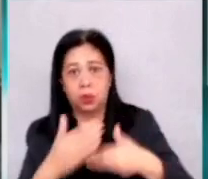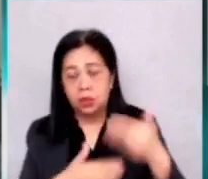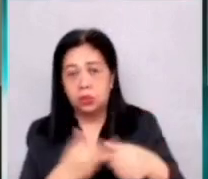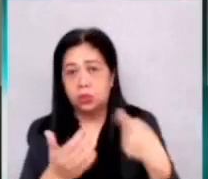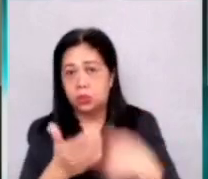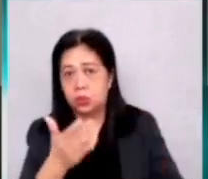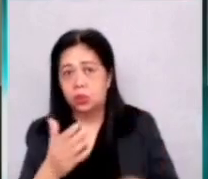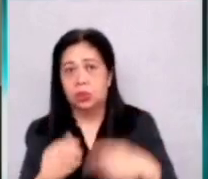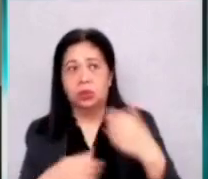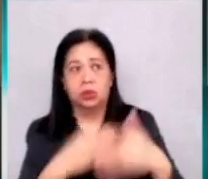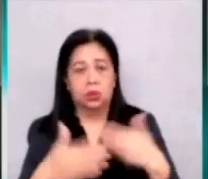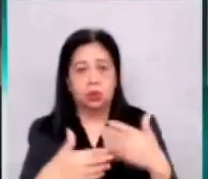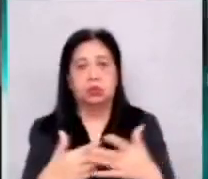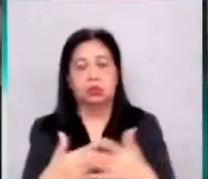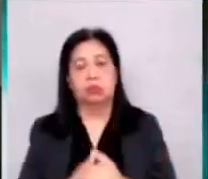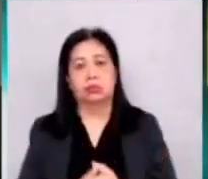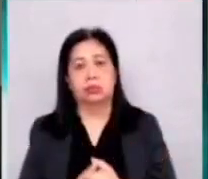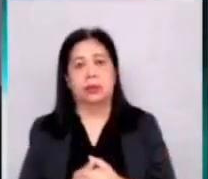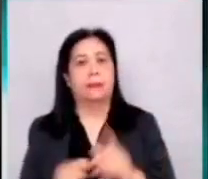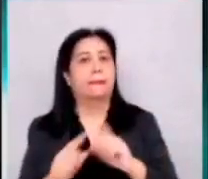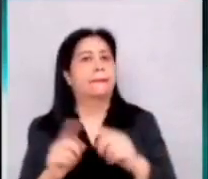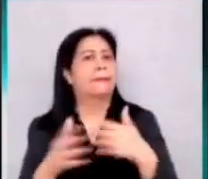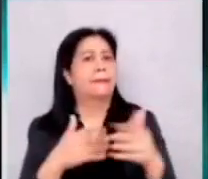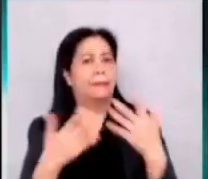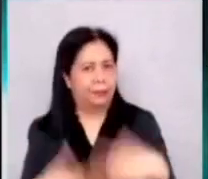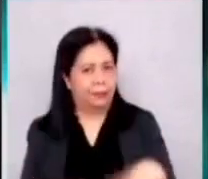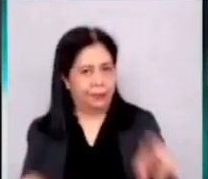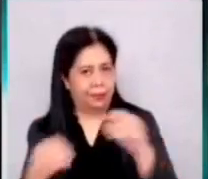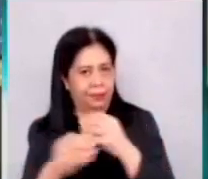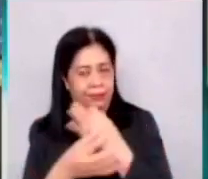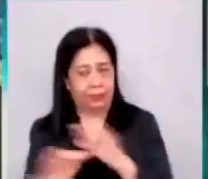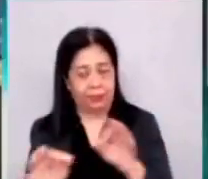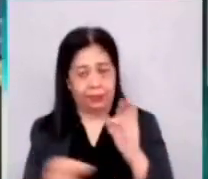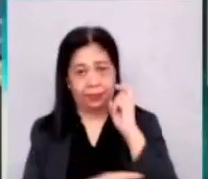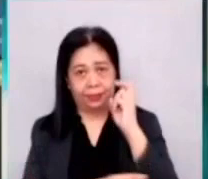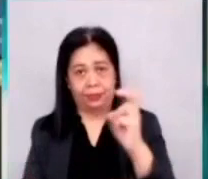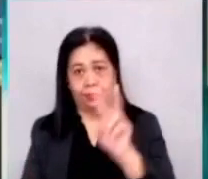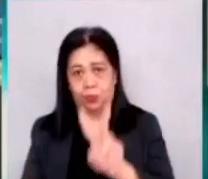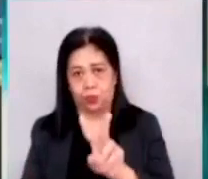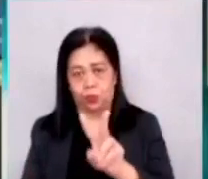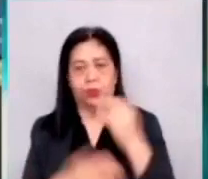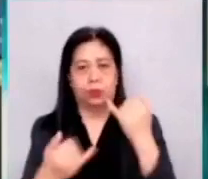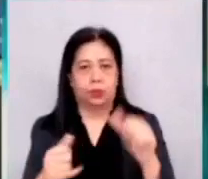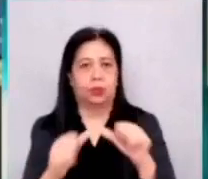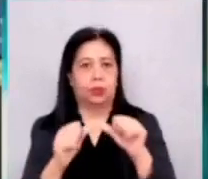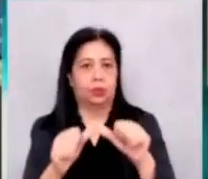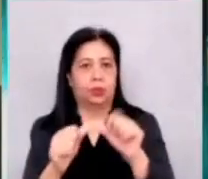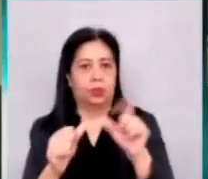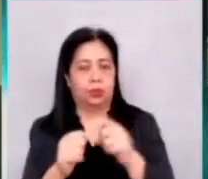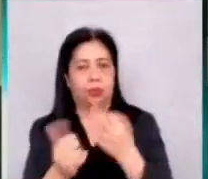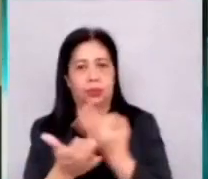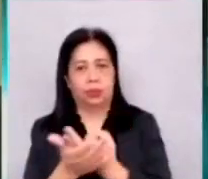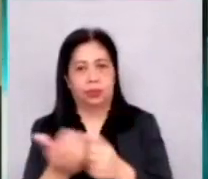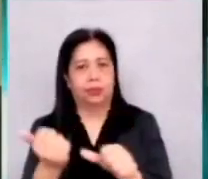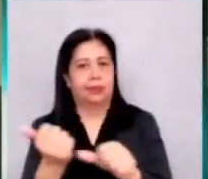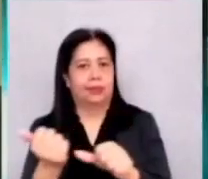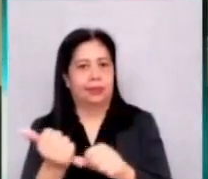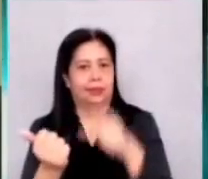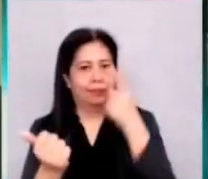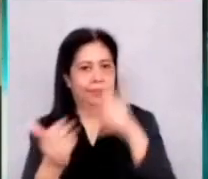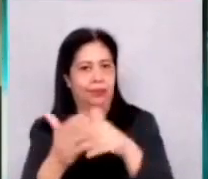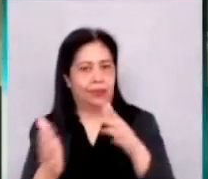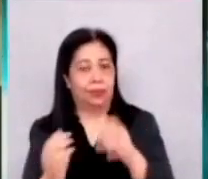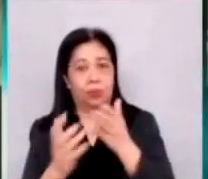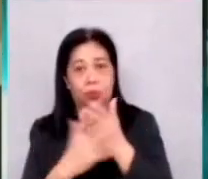operations namin. Pero kahit tapos na ang libreng sakay sa LRT2, nagpapatuloy pa rin naman ang financial assistance sa mga estudyante sa pamamagitan